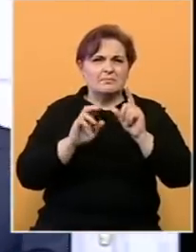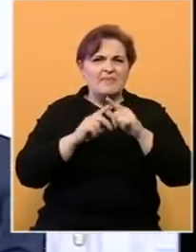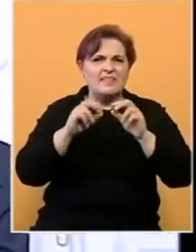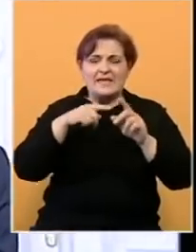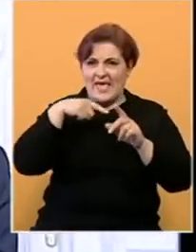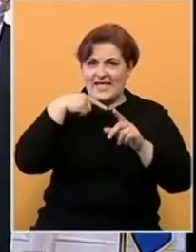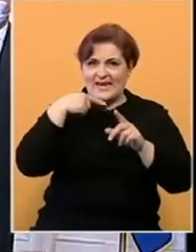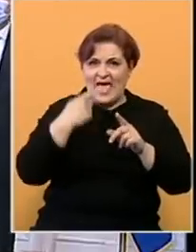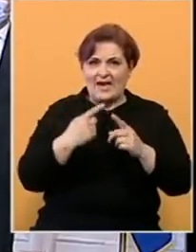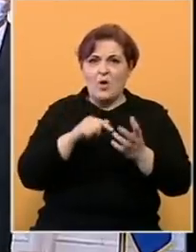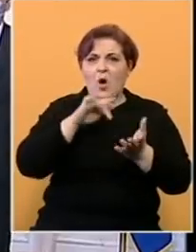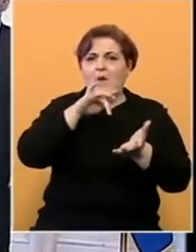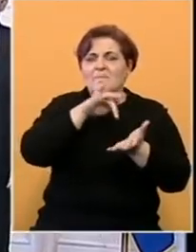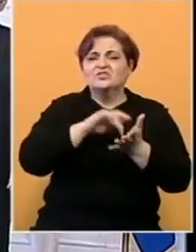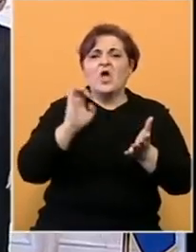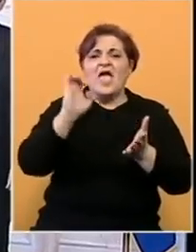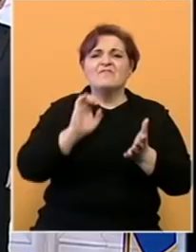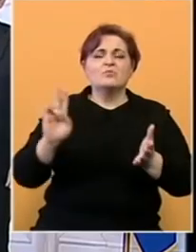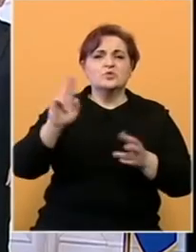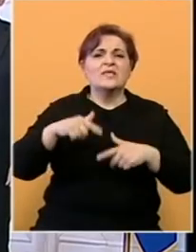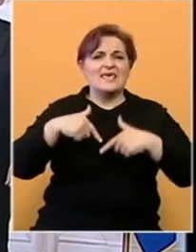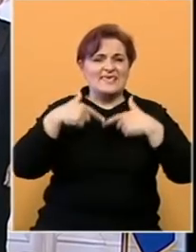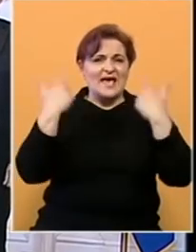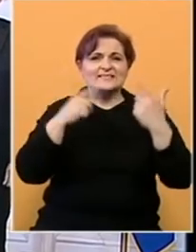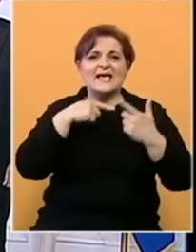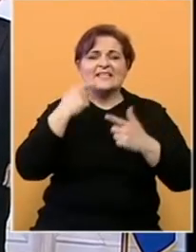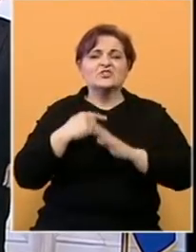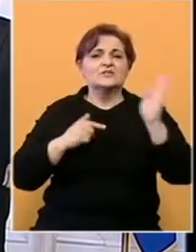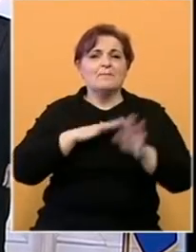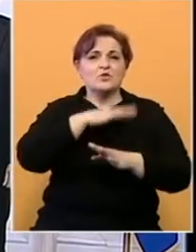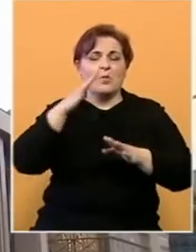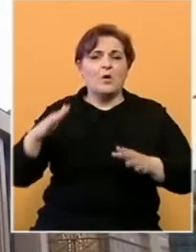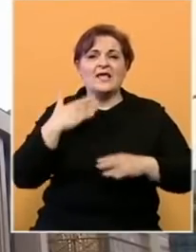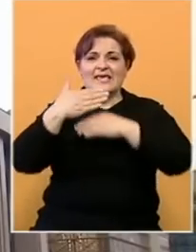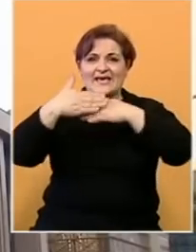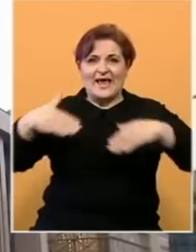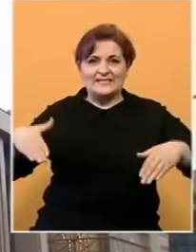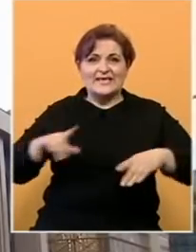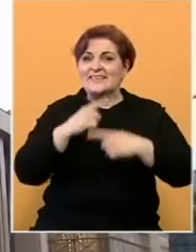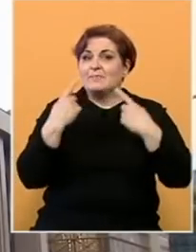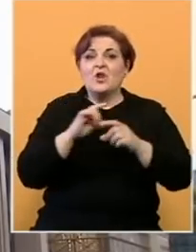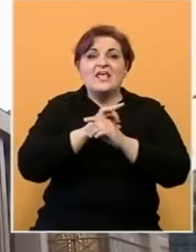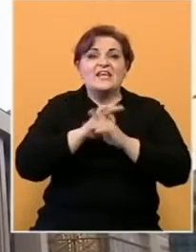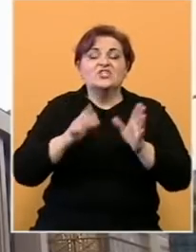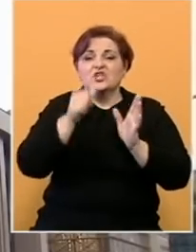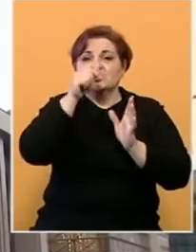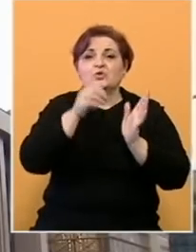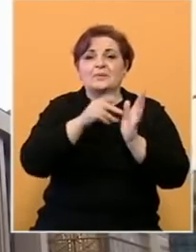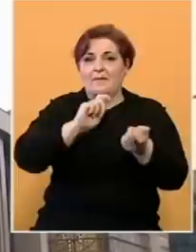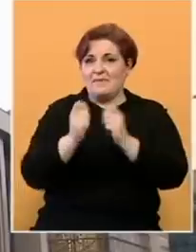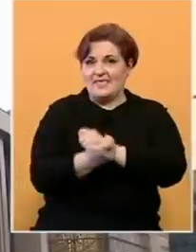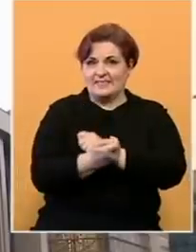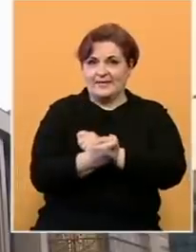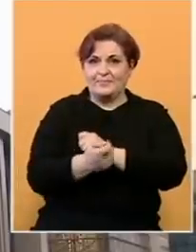rekao kako je pozicija Evropske unije vrlo jasna kada je riječ o Zapadnom Balkanu i granicama. Ne postoji ništa što se tu treba